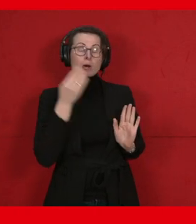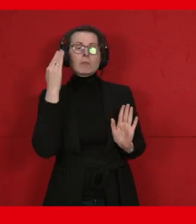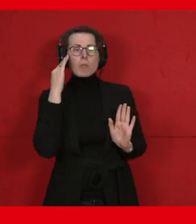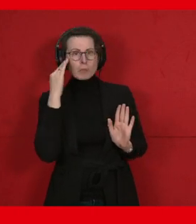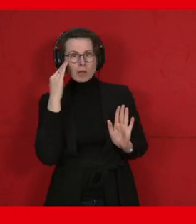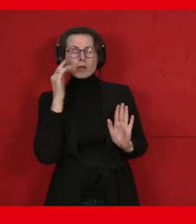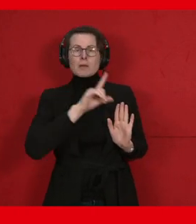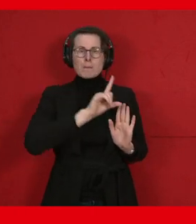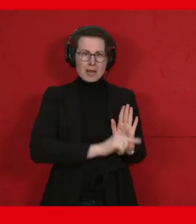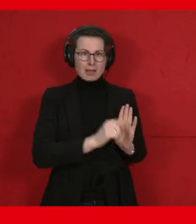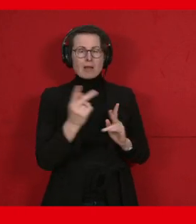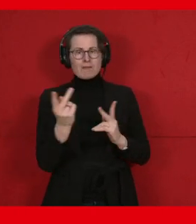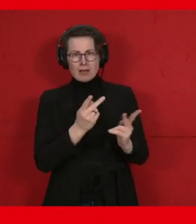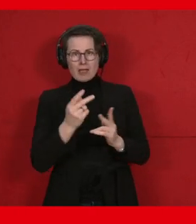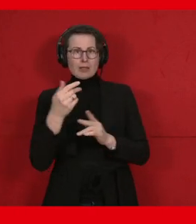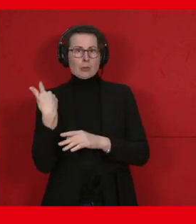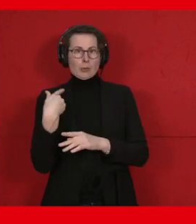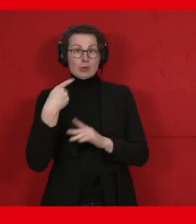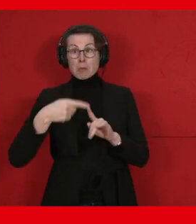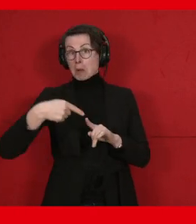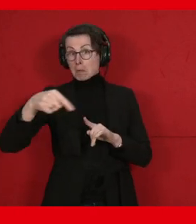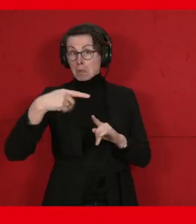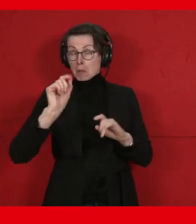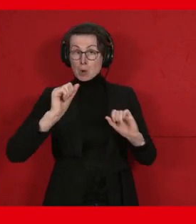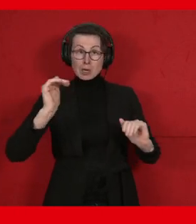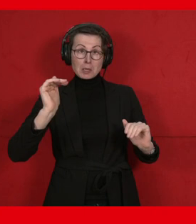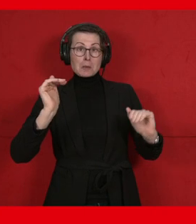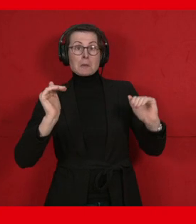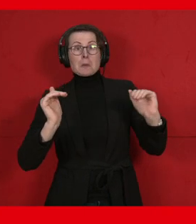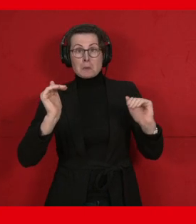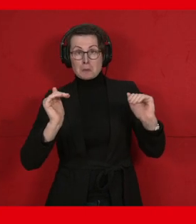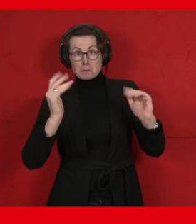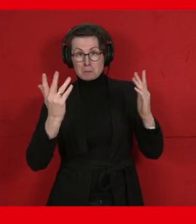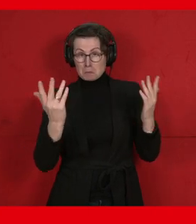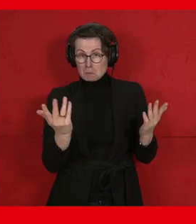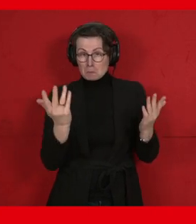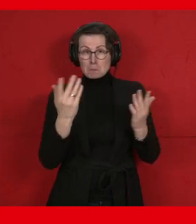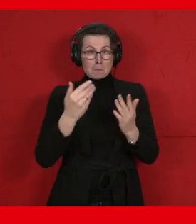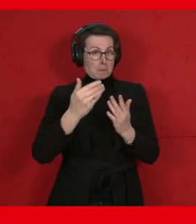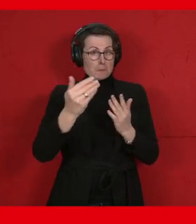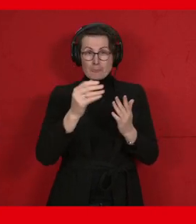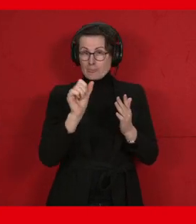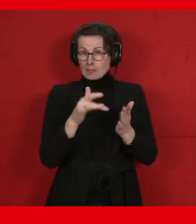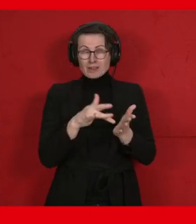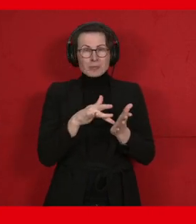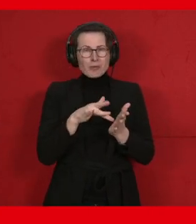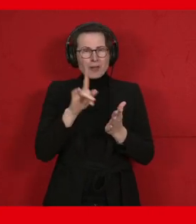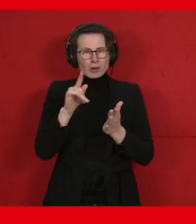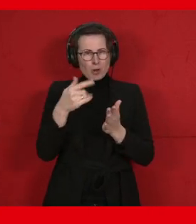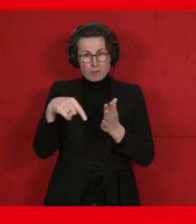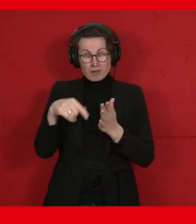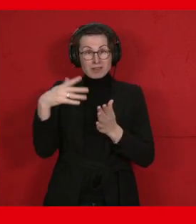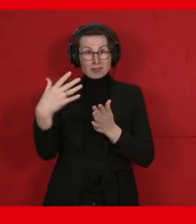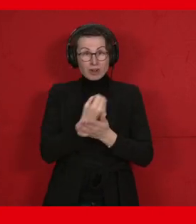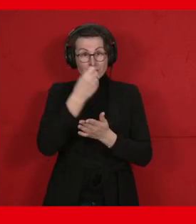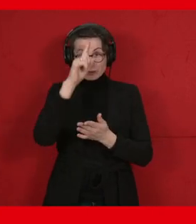natürlich deutlich günstiger als grüner Wasserstoff. Das muss aber nicht so bleiben. Das wird irgendwann einen Punkt geben, wo das sich ändern kann. Das hängt natürlich auch von der Skalierung